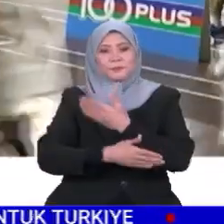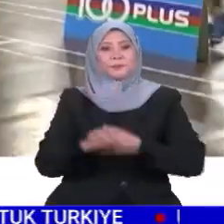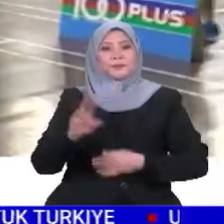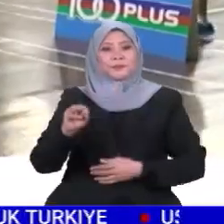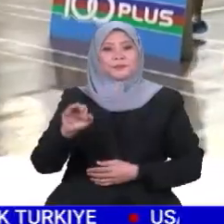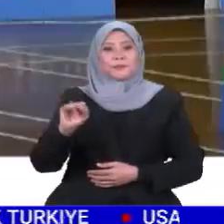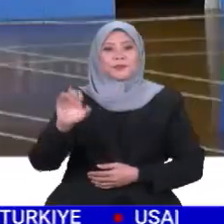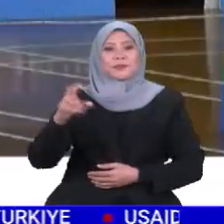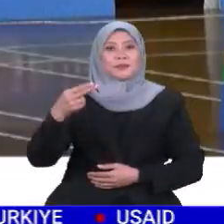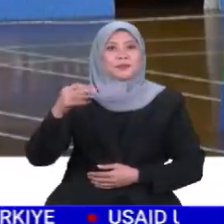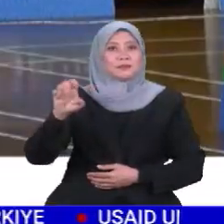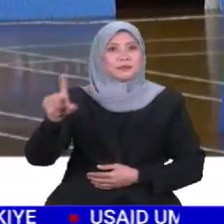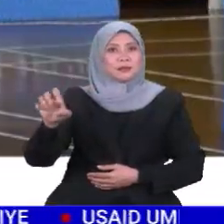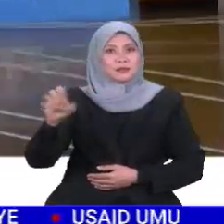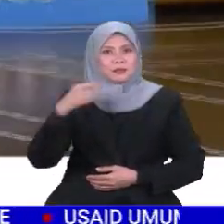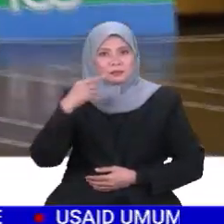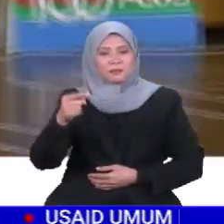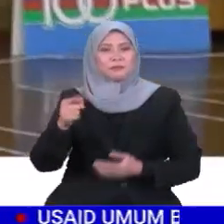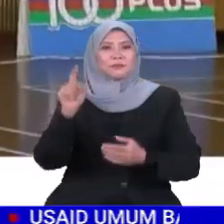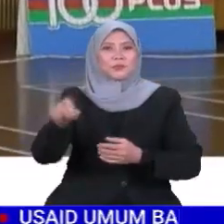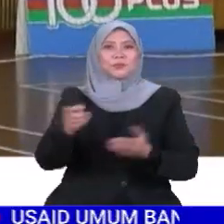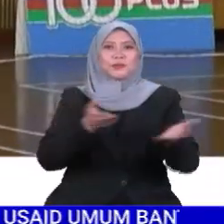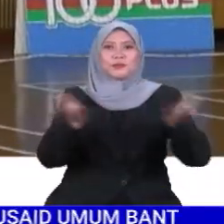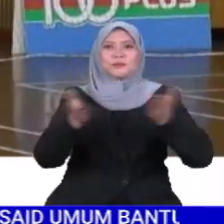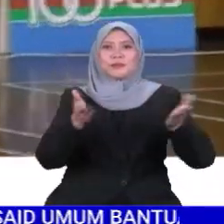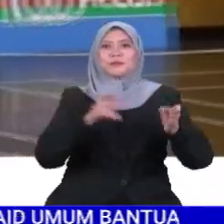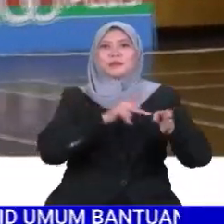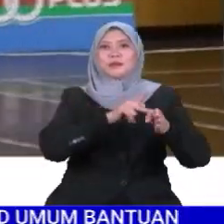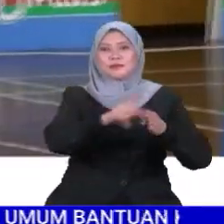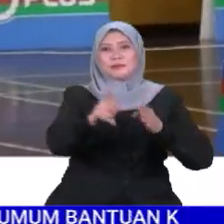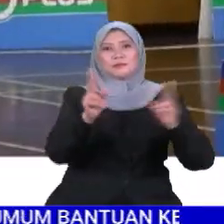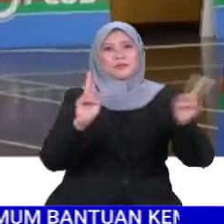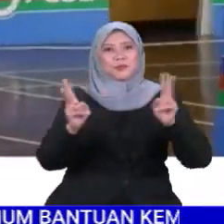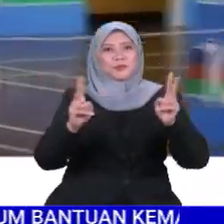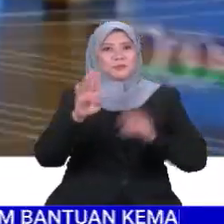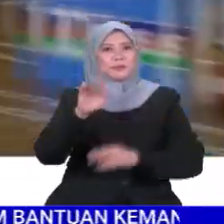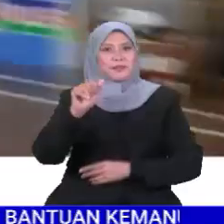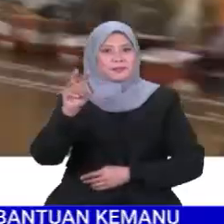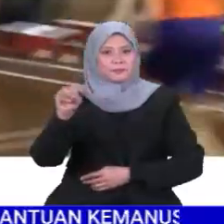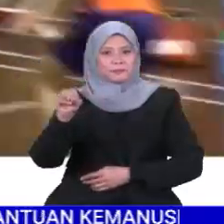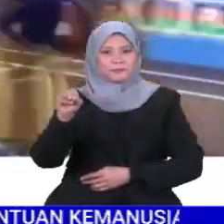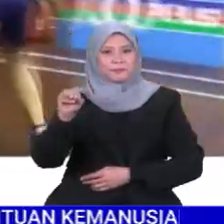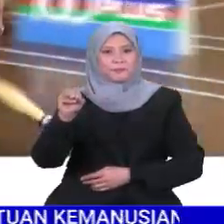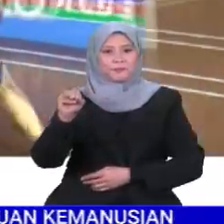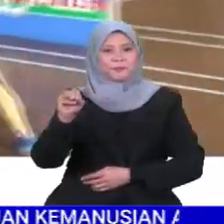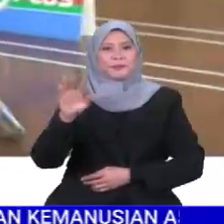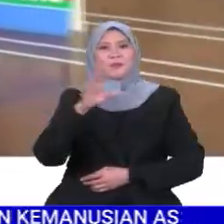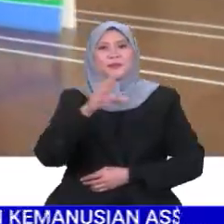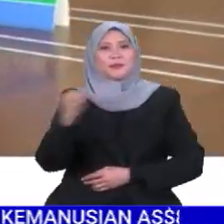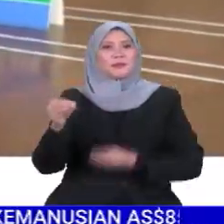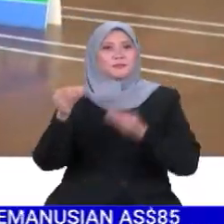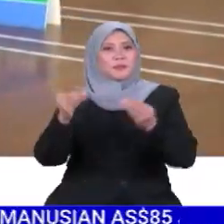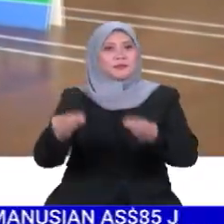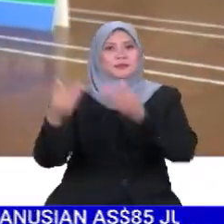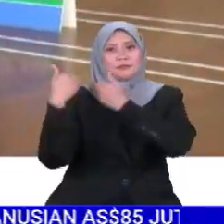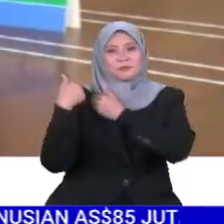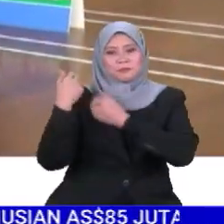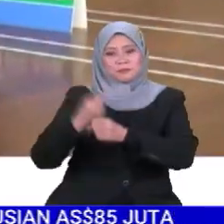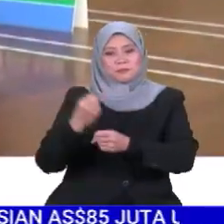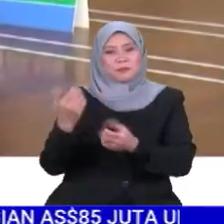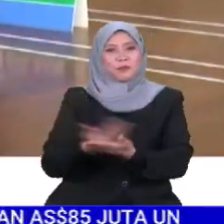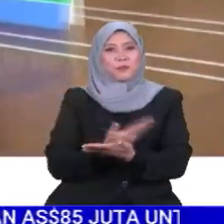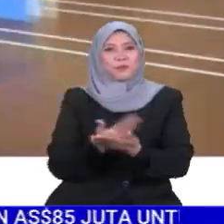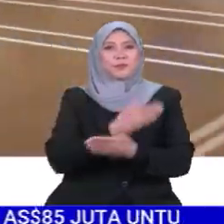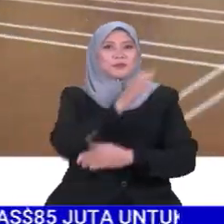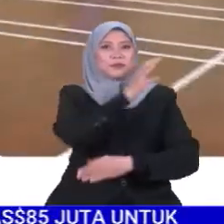Michelle, ABM juga akan menggunakan khidmat pakar pengarah kejurulatihan beregu BAM, Rexy Manaki, yang turut diberi tugas baharu